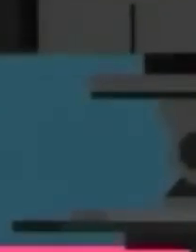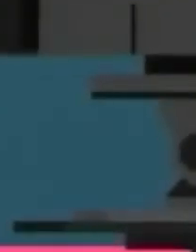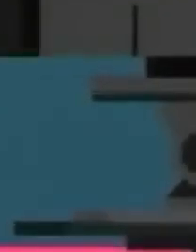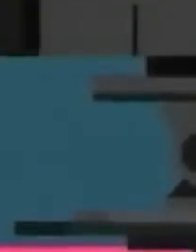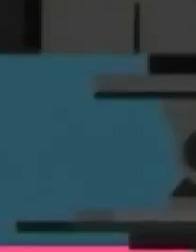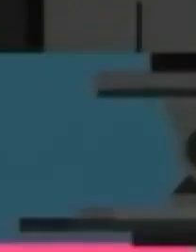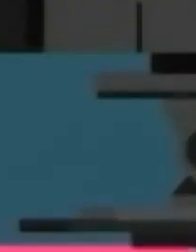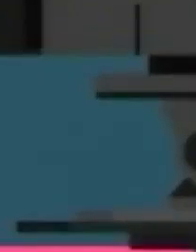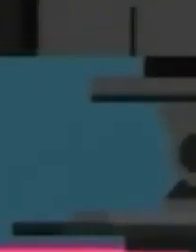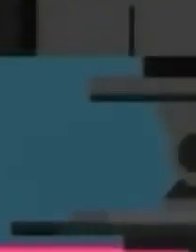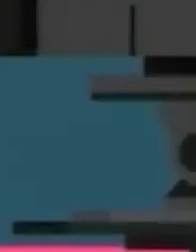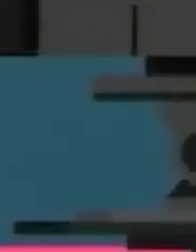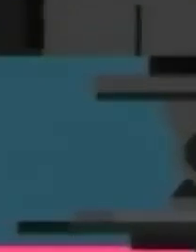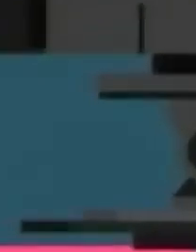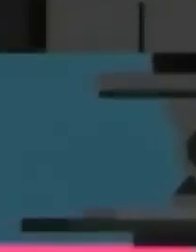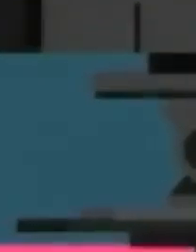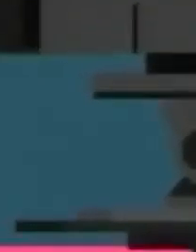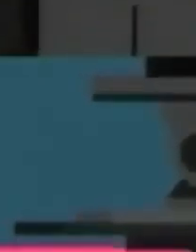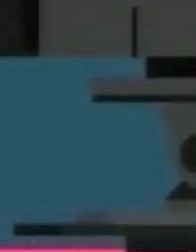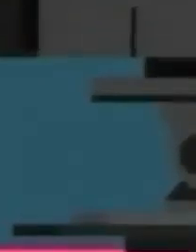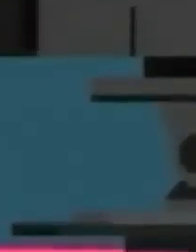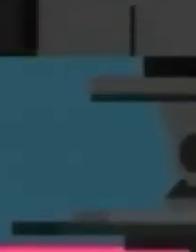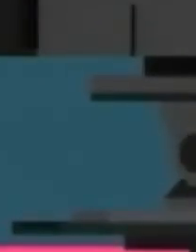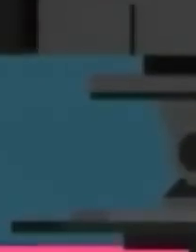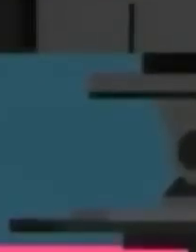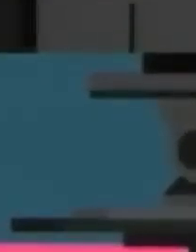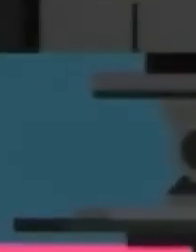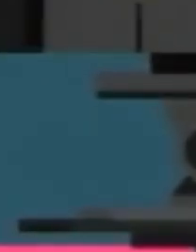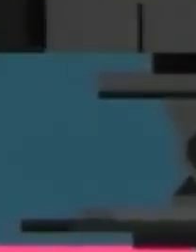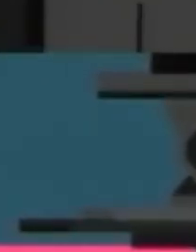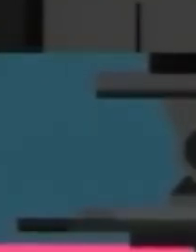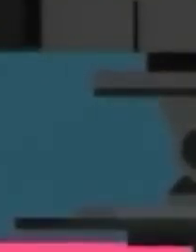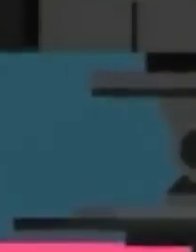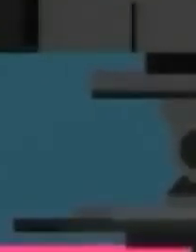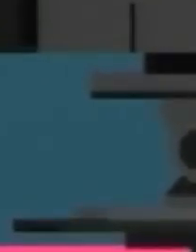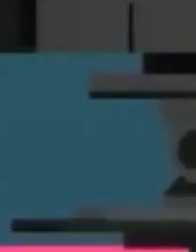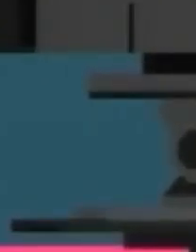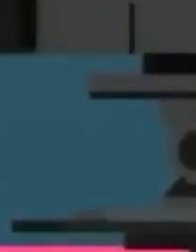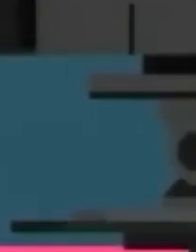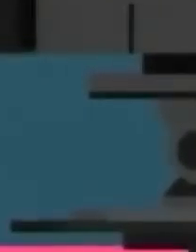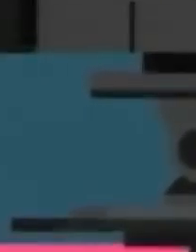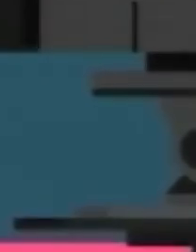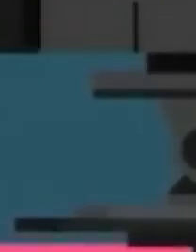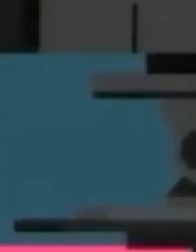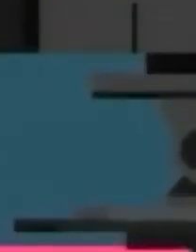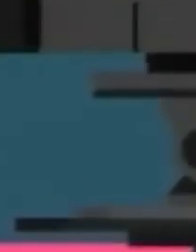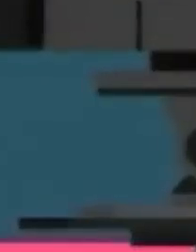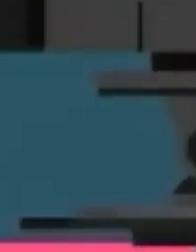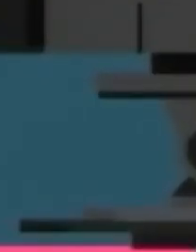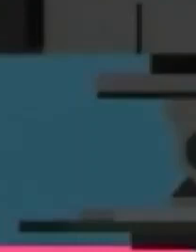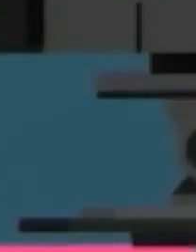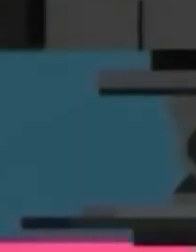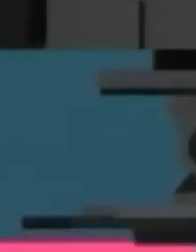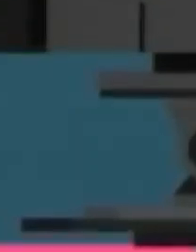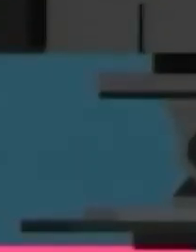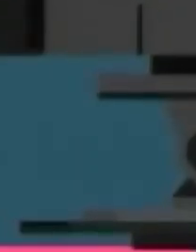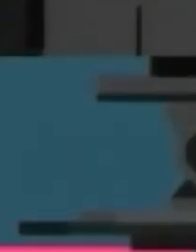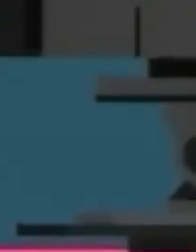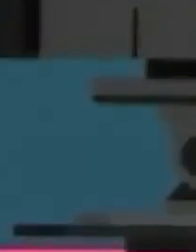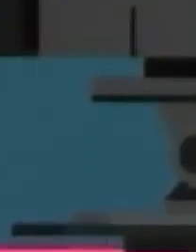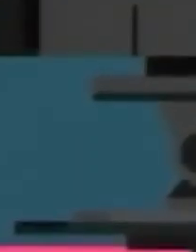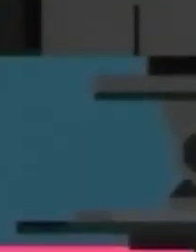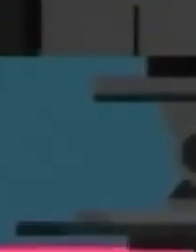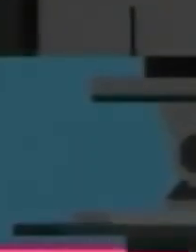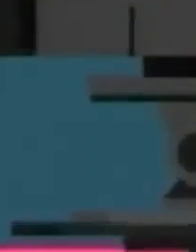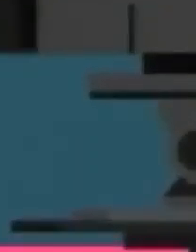أكلت شهية 100% أصناف جديدة في هي ومي. خلي السفرة أحلى معنا الدنيا تحلى،